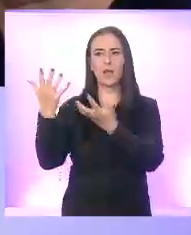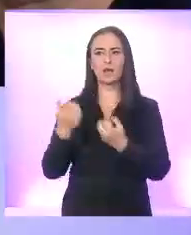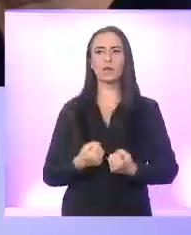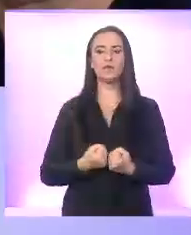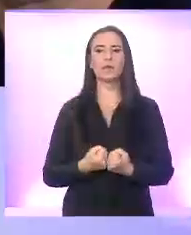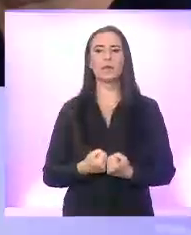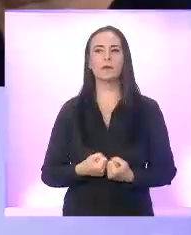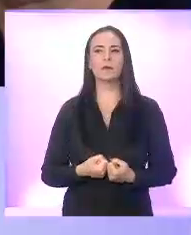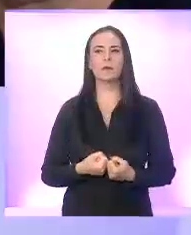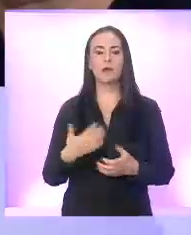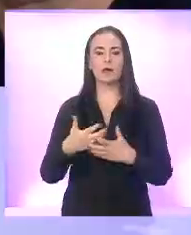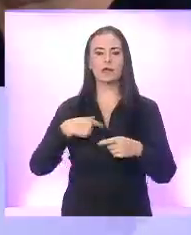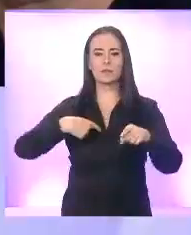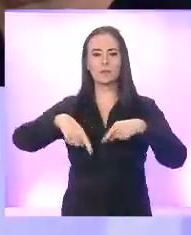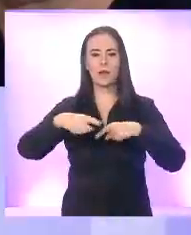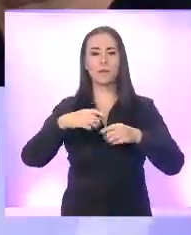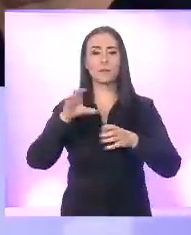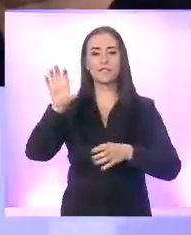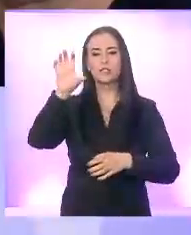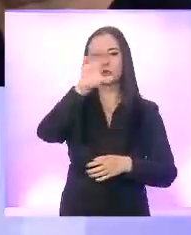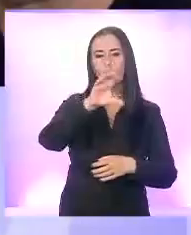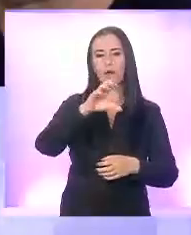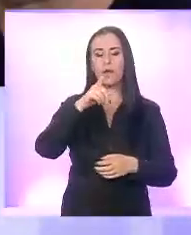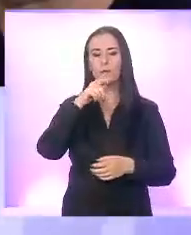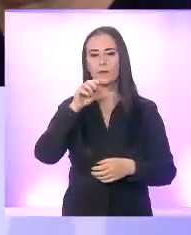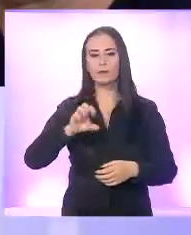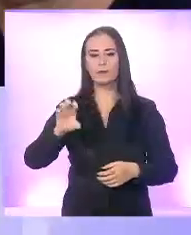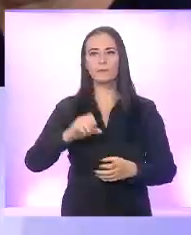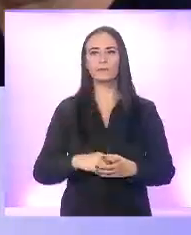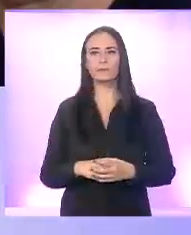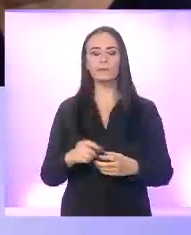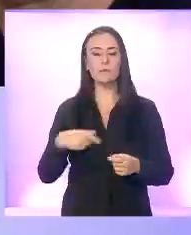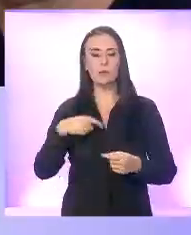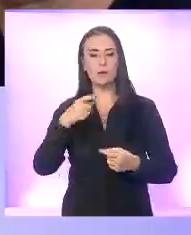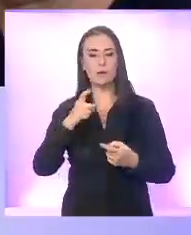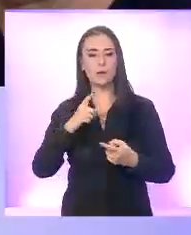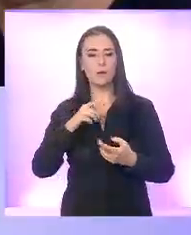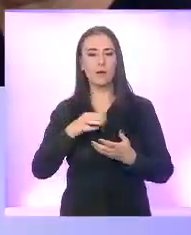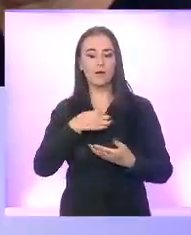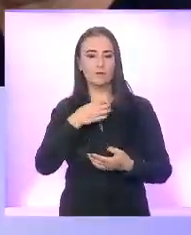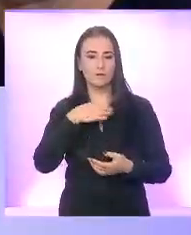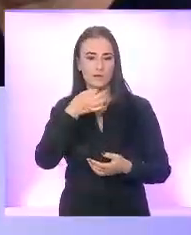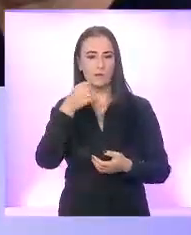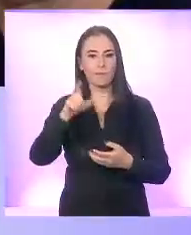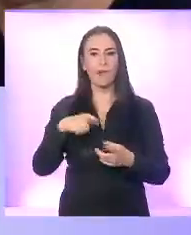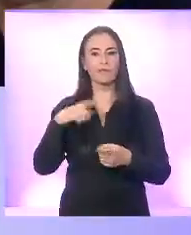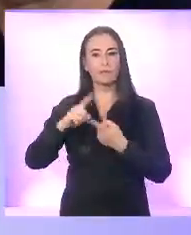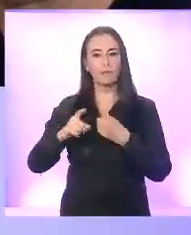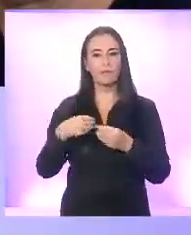nou traficul spre zona feroviară. Plus o politică oarecum protecționistă la